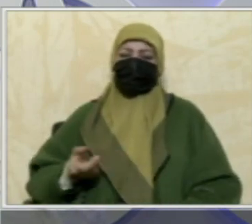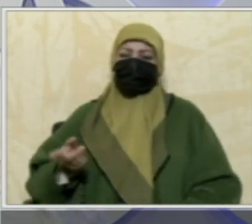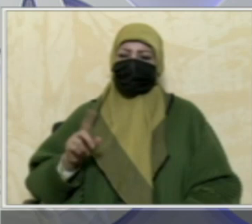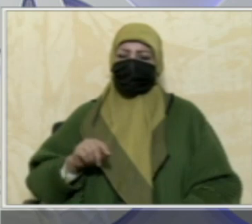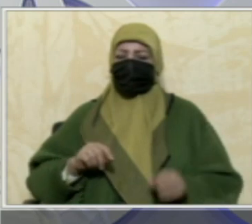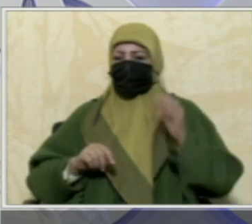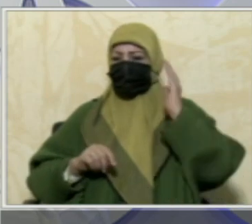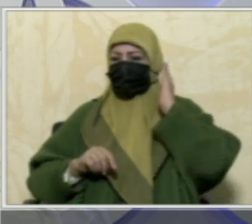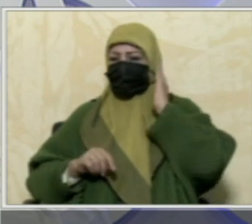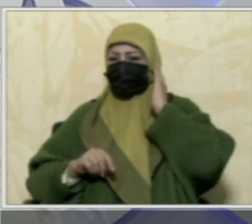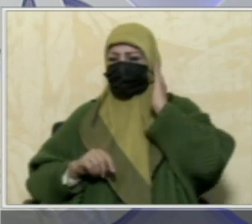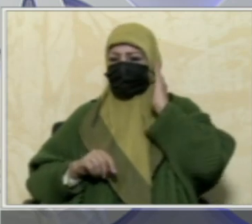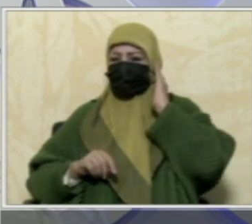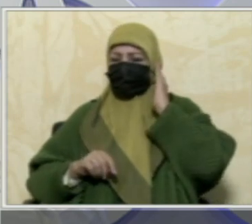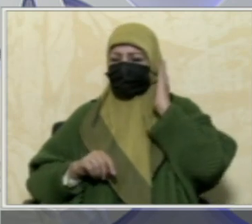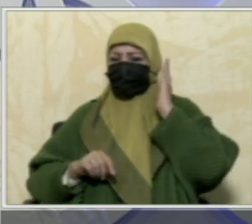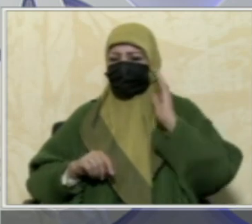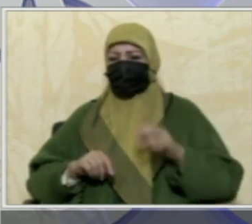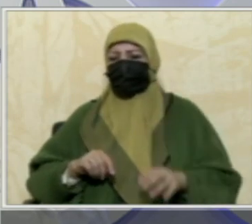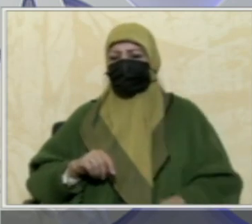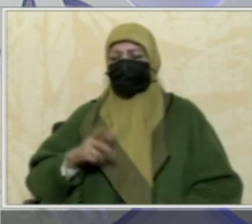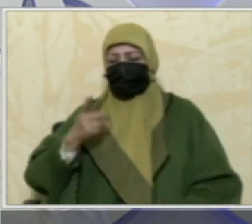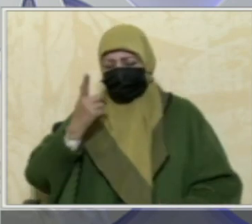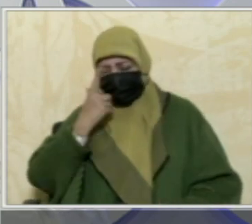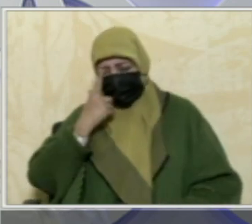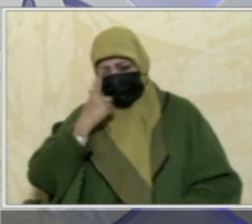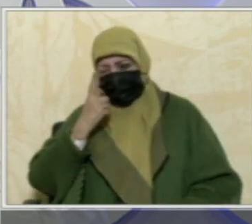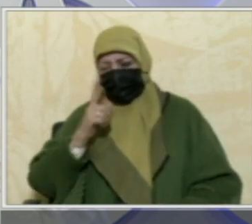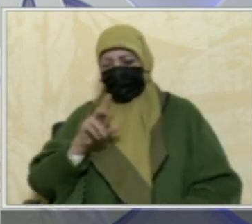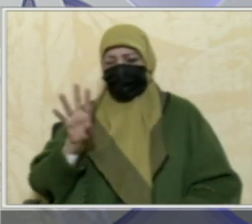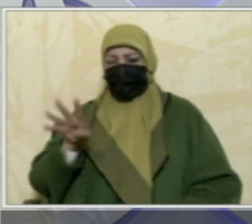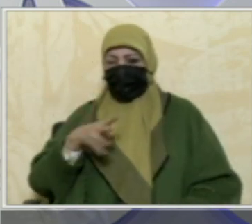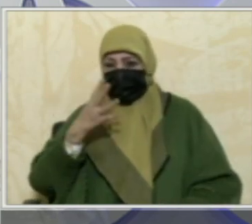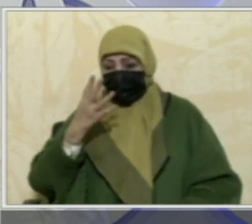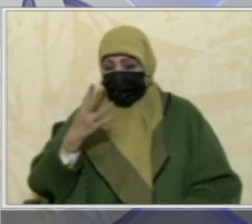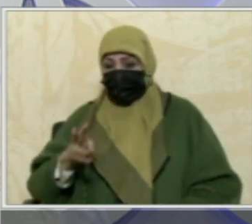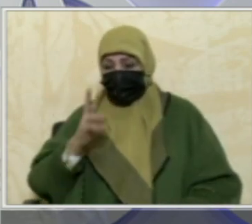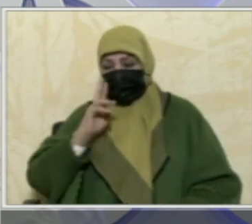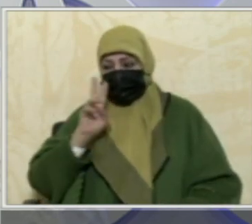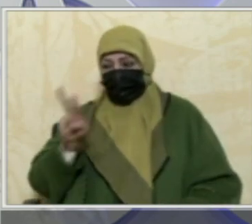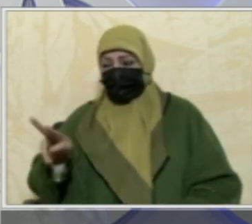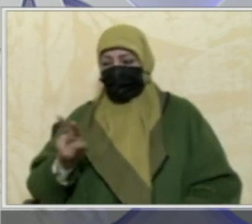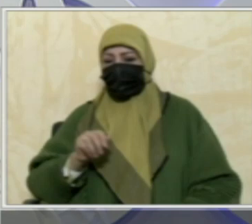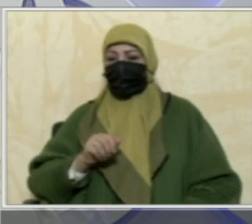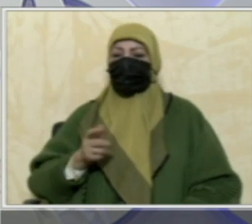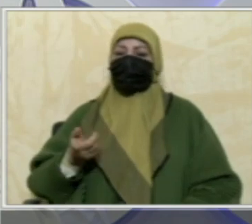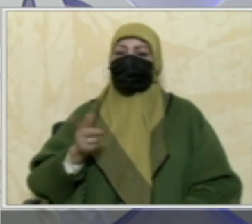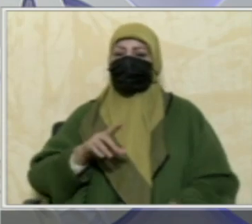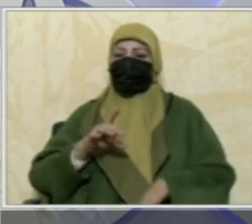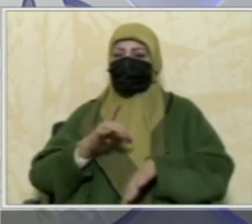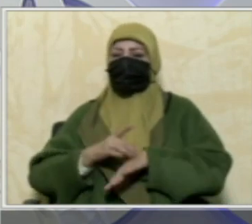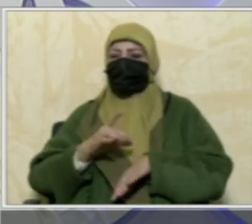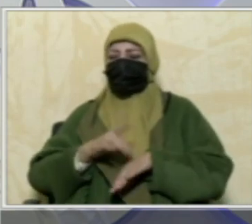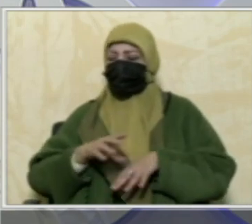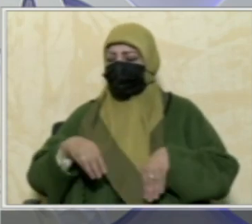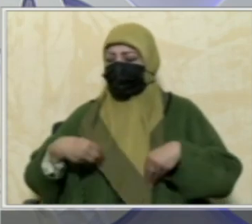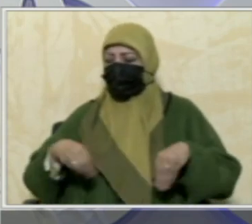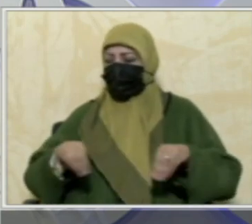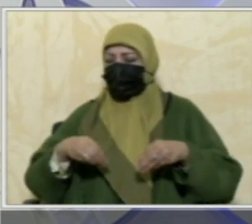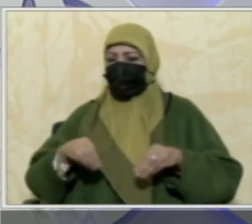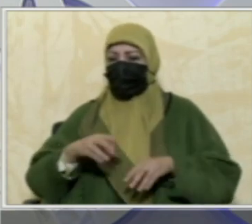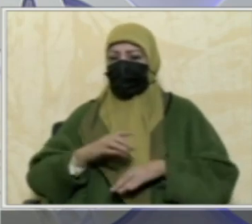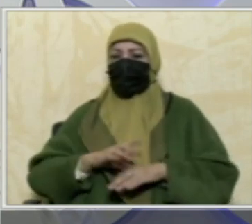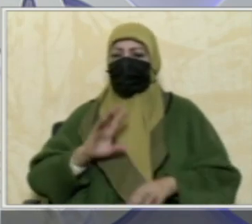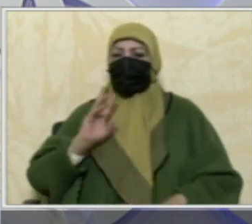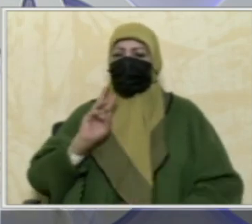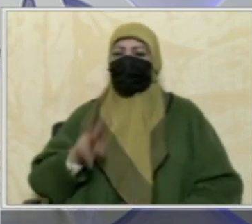العوراء البين عورها والمريضه البين مرضها والعجفاء التي لا